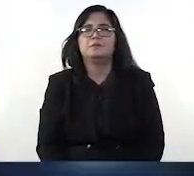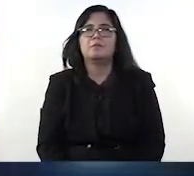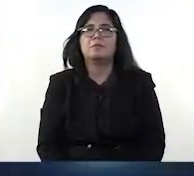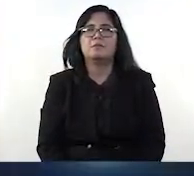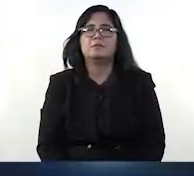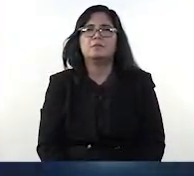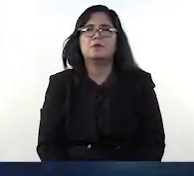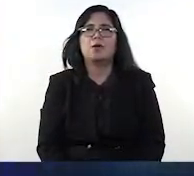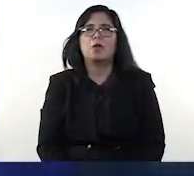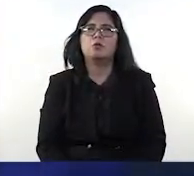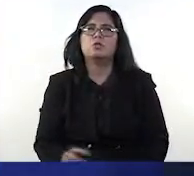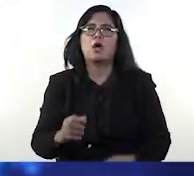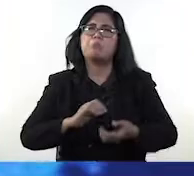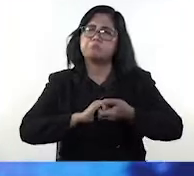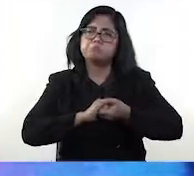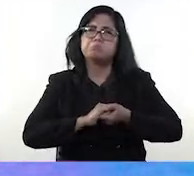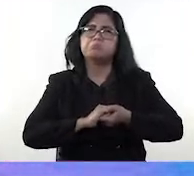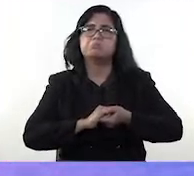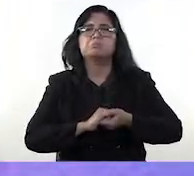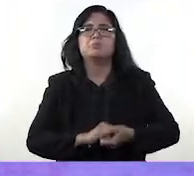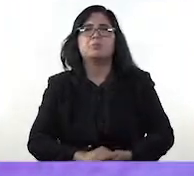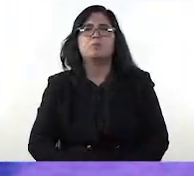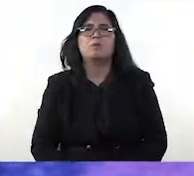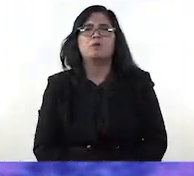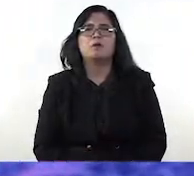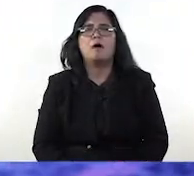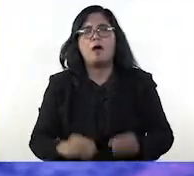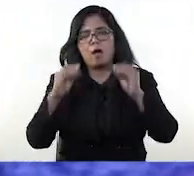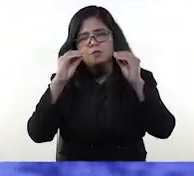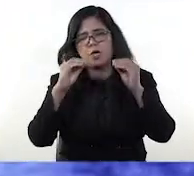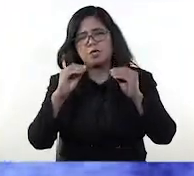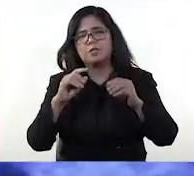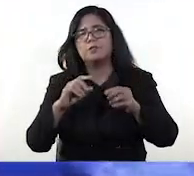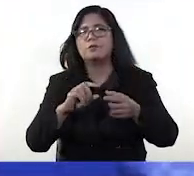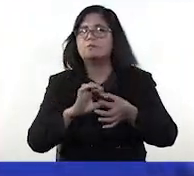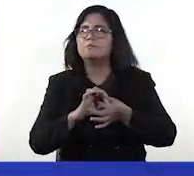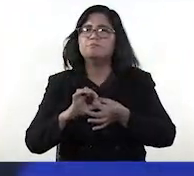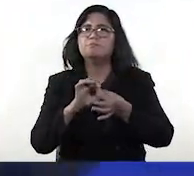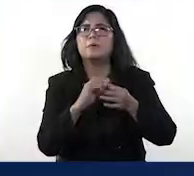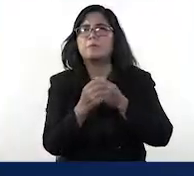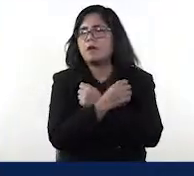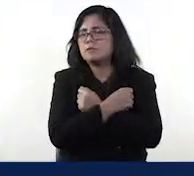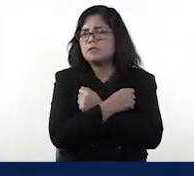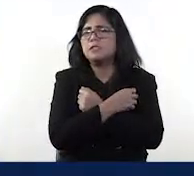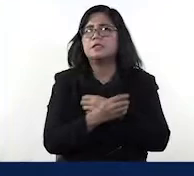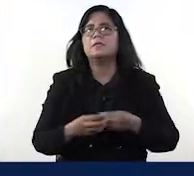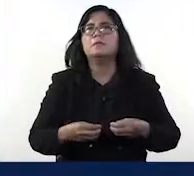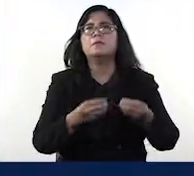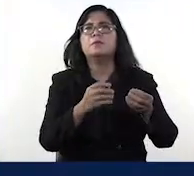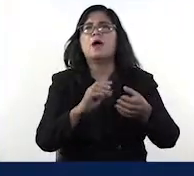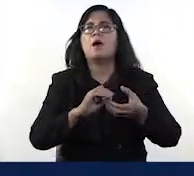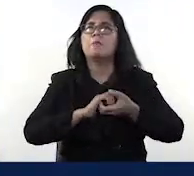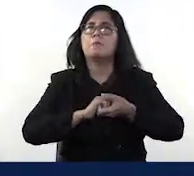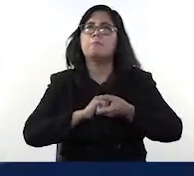kita kayaknya bertoleransi kalau kita ngajarin untuk berdamai kita ngajarin untuk saling mengasihi saling menerima perbedaan